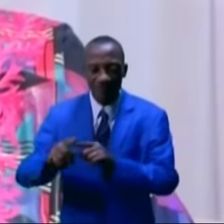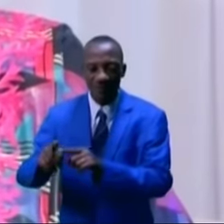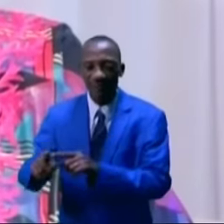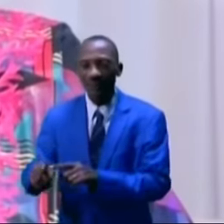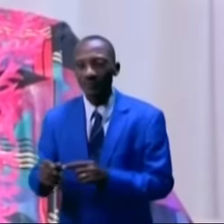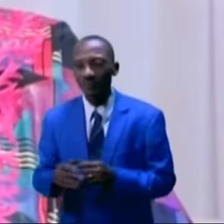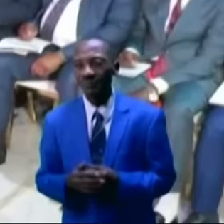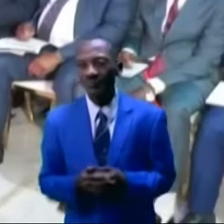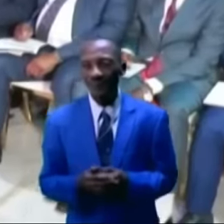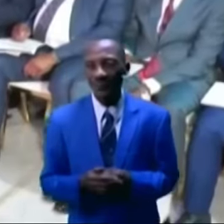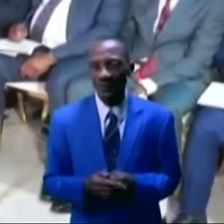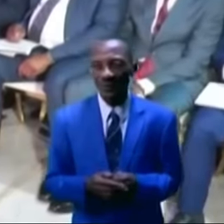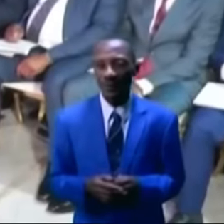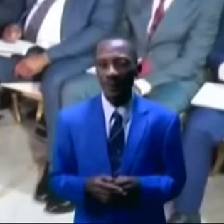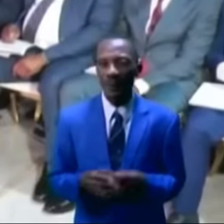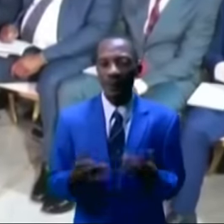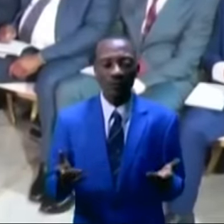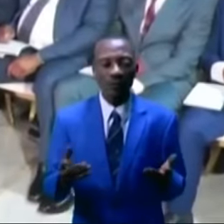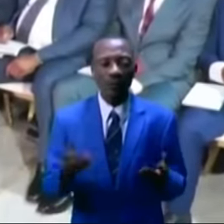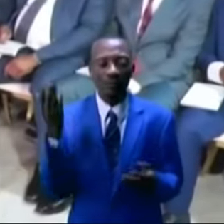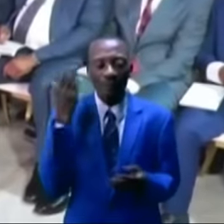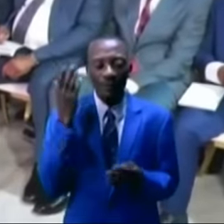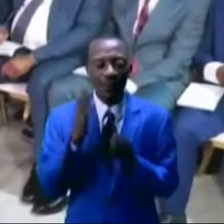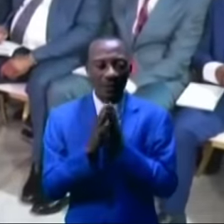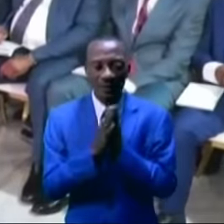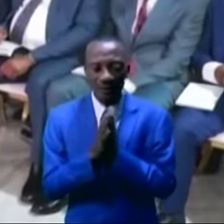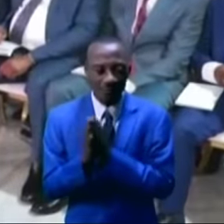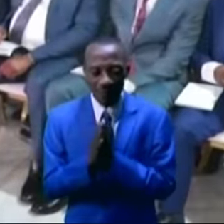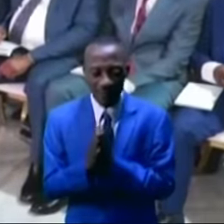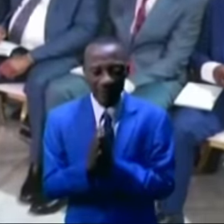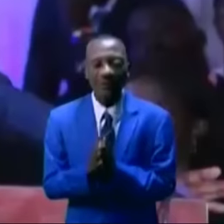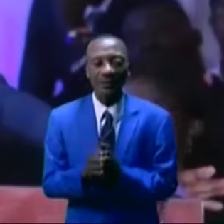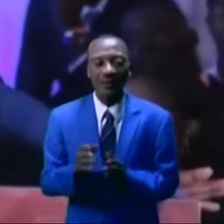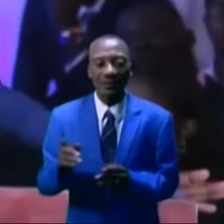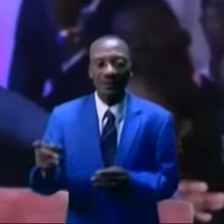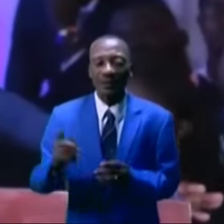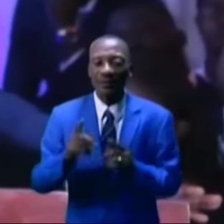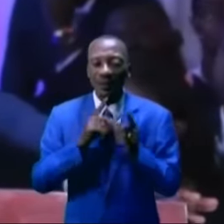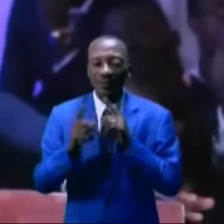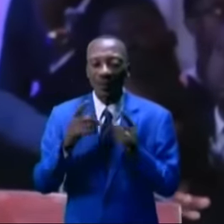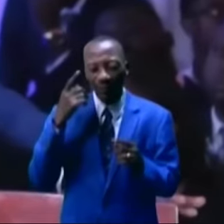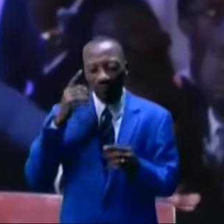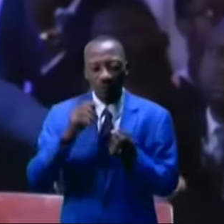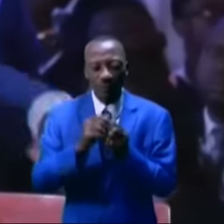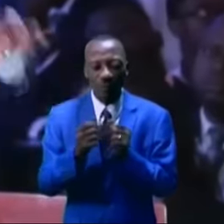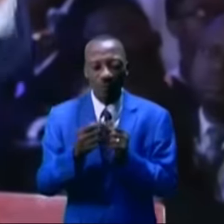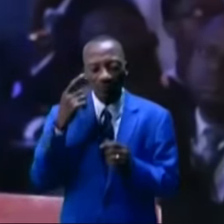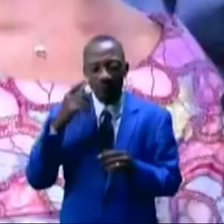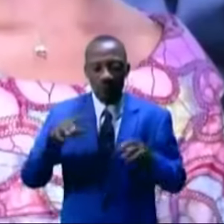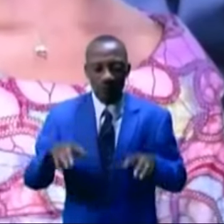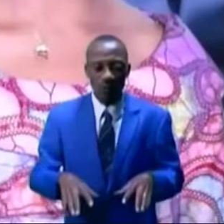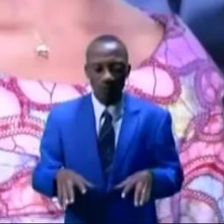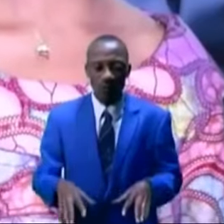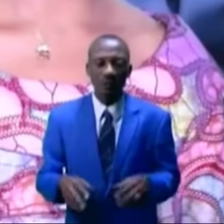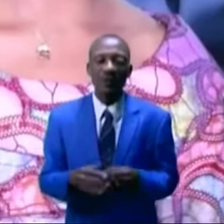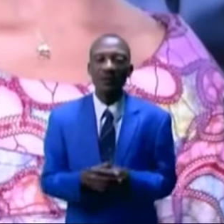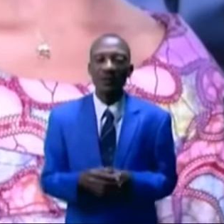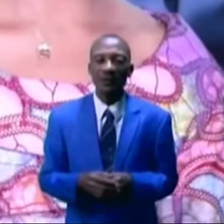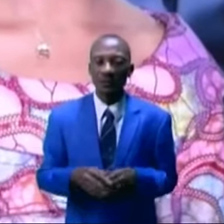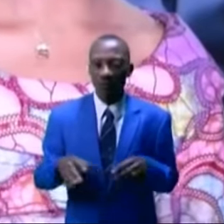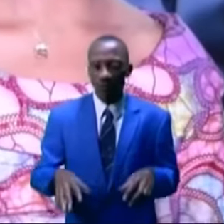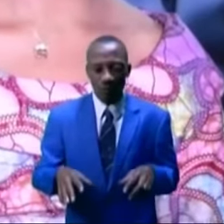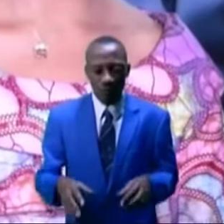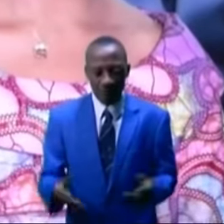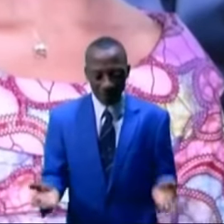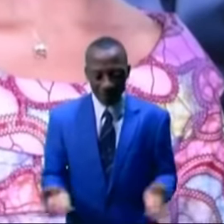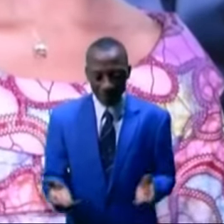avons transformé en enfer. Pourtant, avec ses richesses naturelles, 600 millions d'habitants et ses 2,3 245 millions